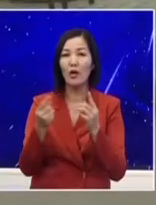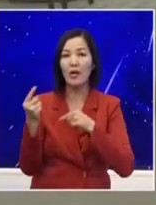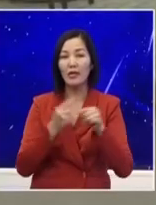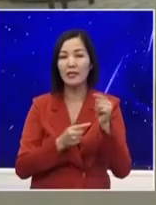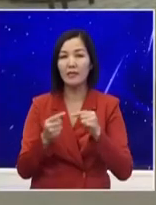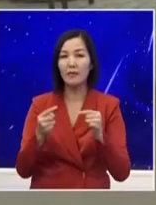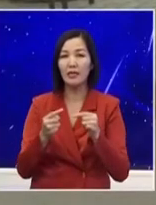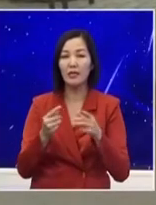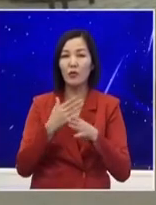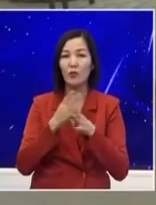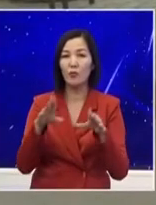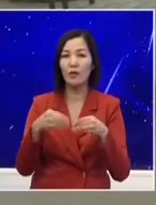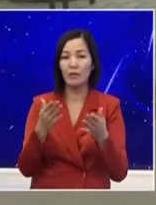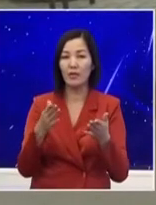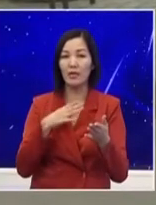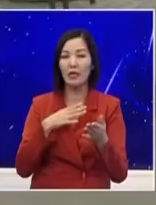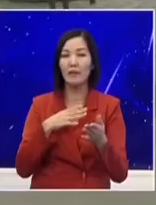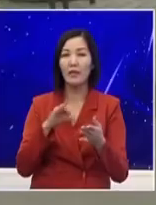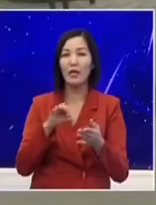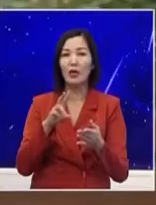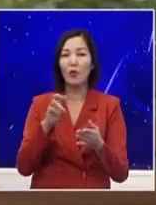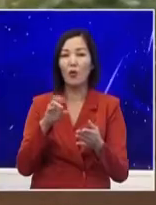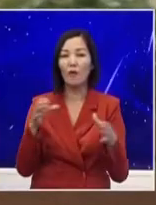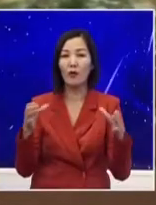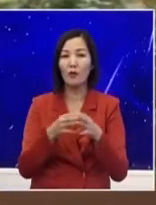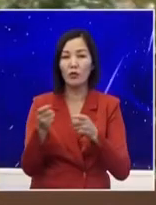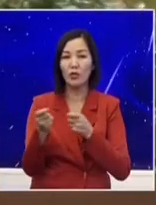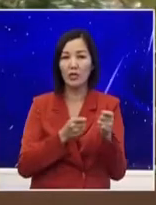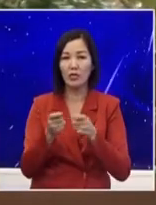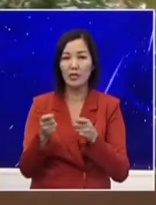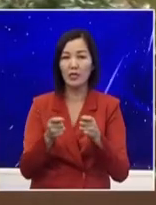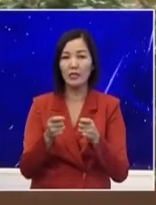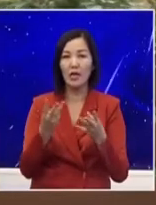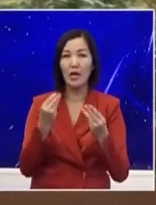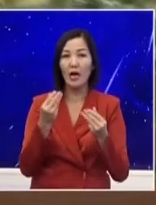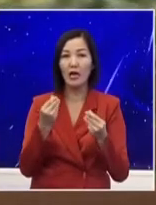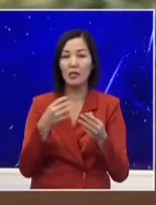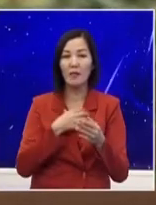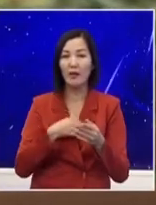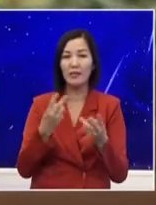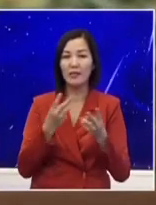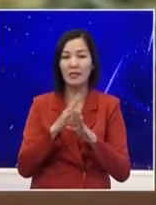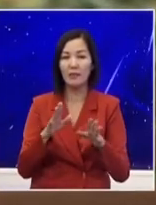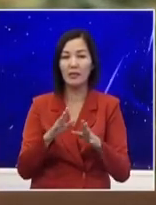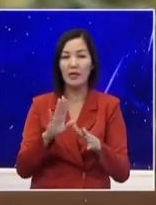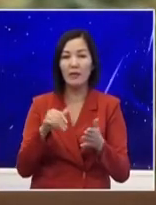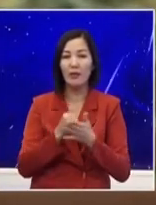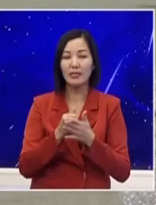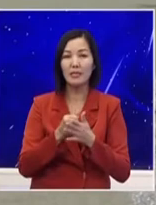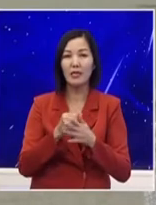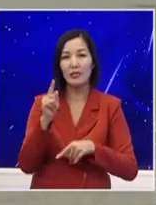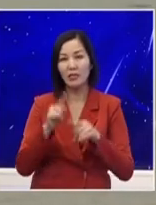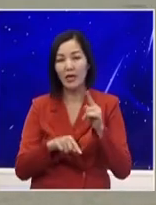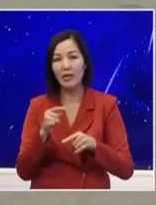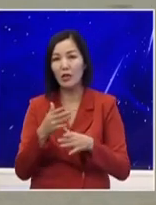табысын соларға көмекке жұмсаумен болды. Иегова куәгерлерінің жетекшілері де материалды жағдай маңызды емес, бастысы жақыныңа көмек